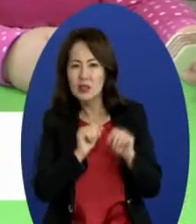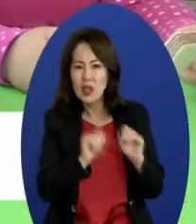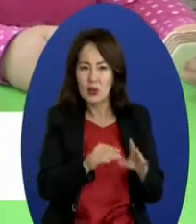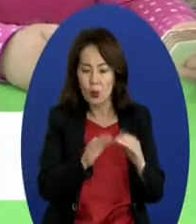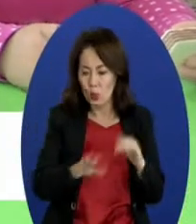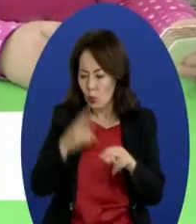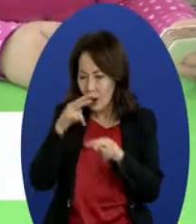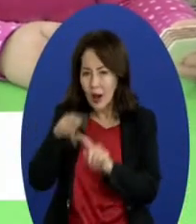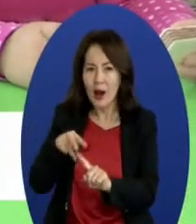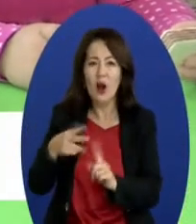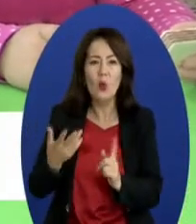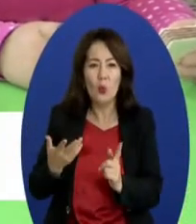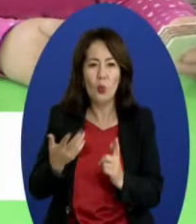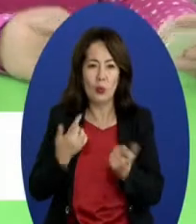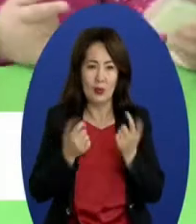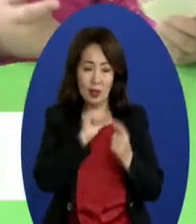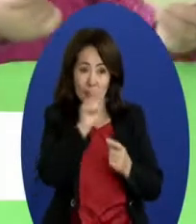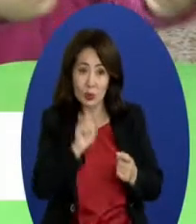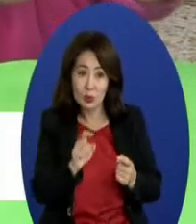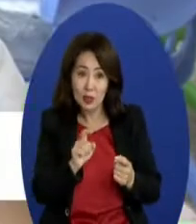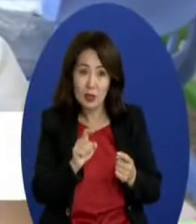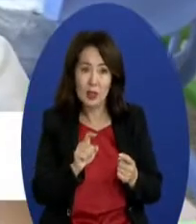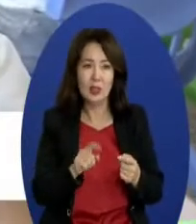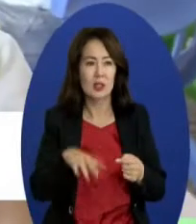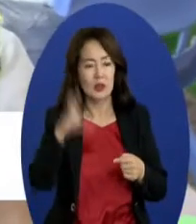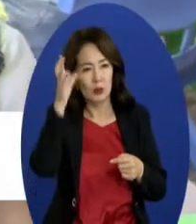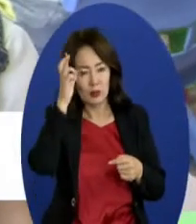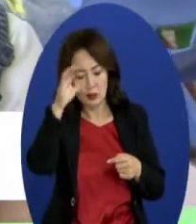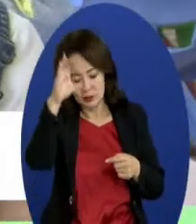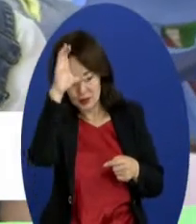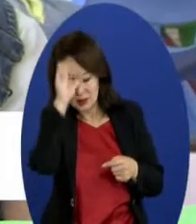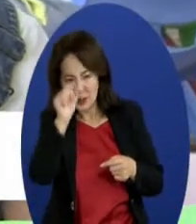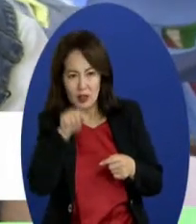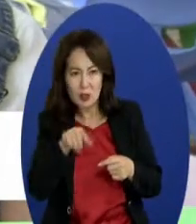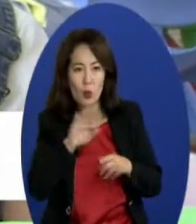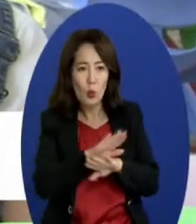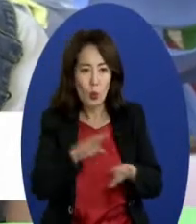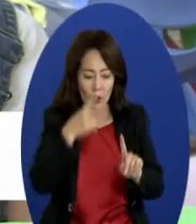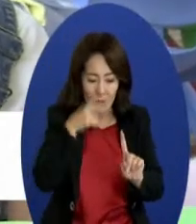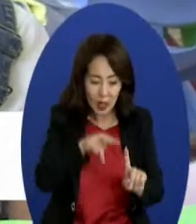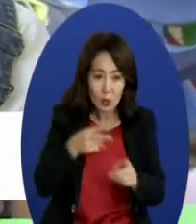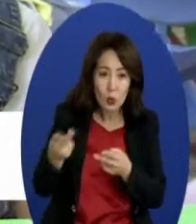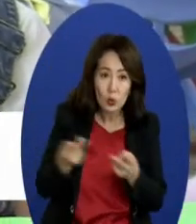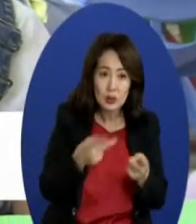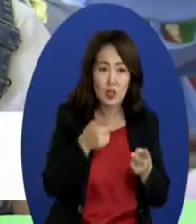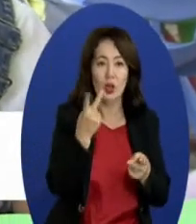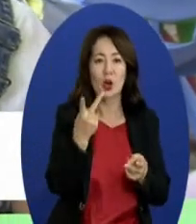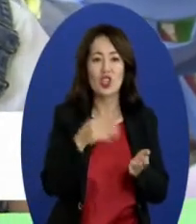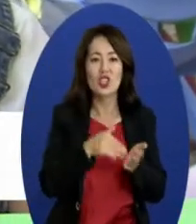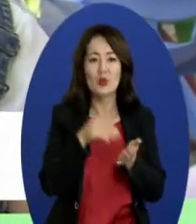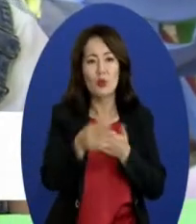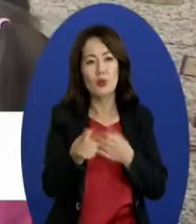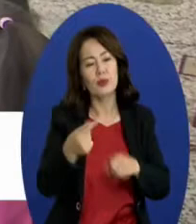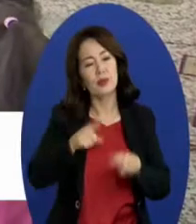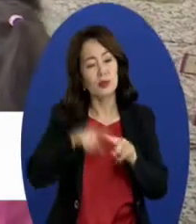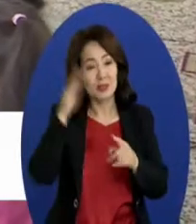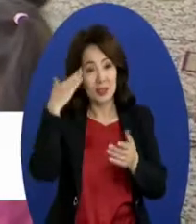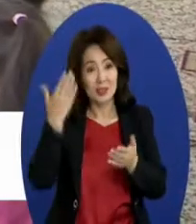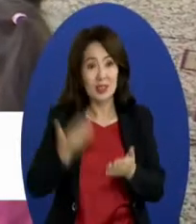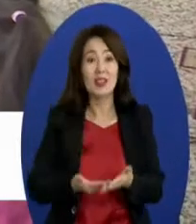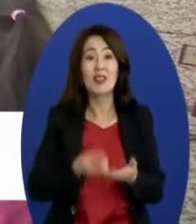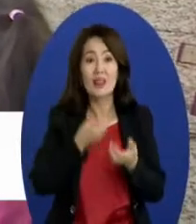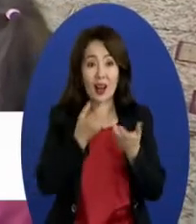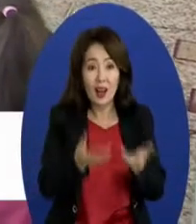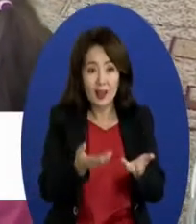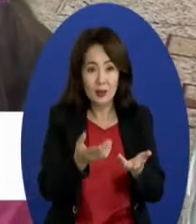байгаа. Харин төсвийн тодтолт боловсрол шинжилгээ ухааны сайдын багцад хүүхэд харах үйлчилгээнд 2 тэрбум төгрөг нэмэгдүүлэх санал гарч гишүүд нэмсэн